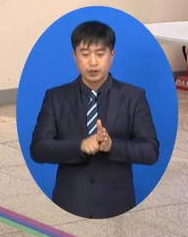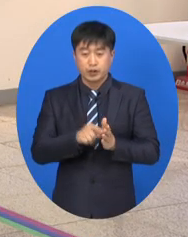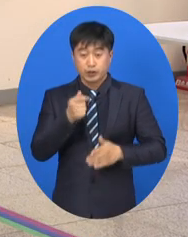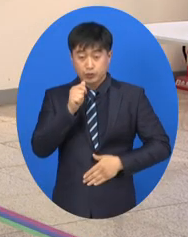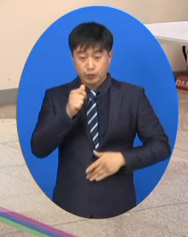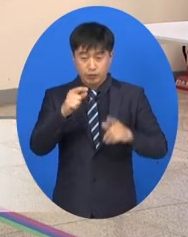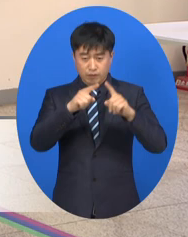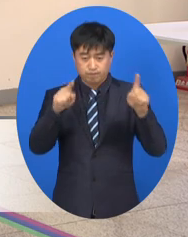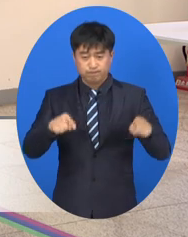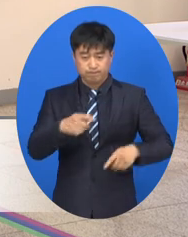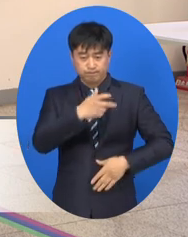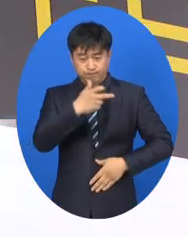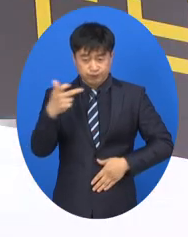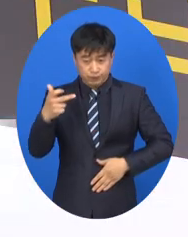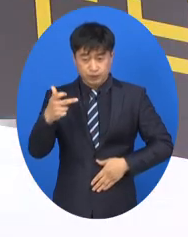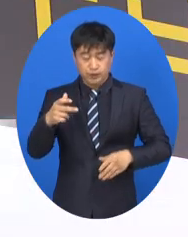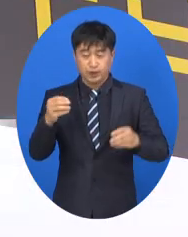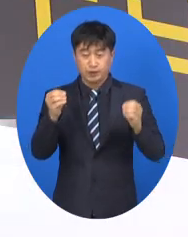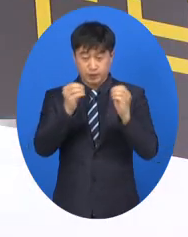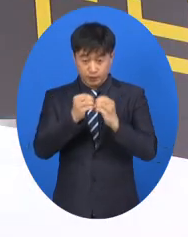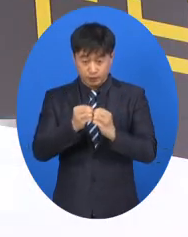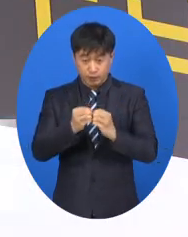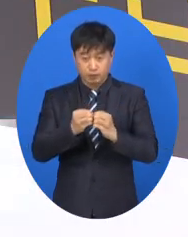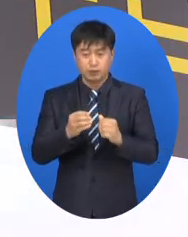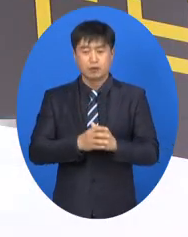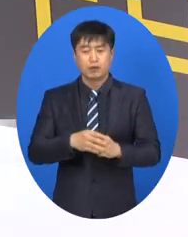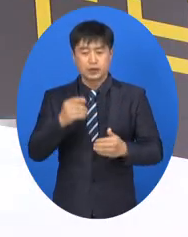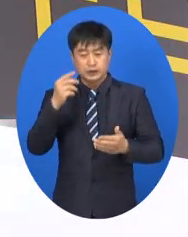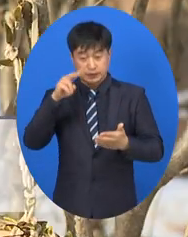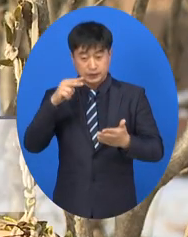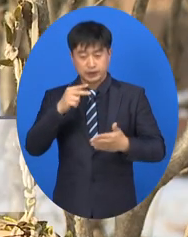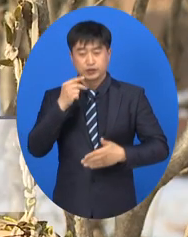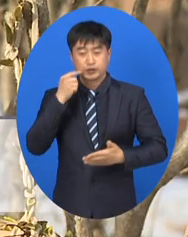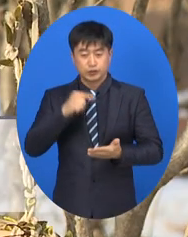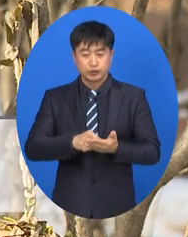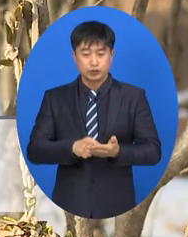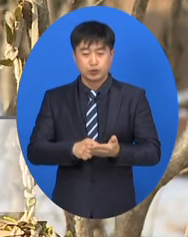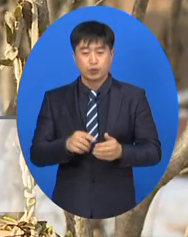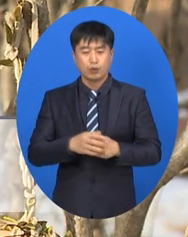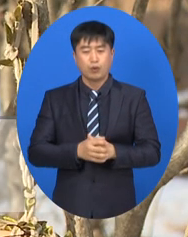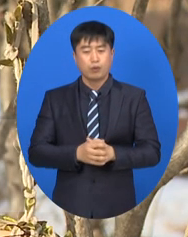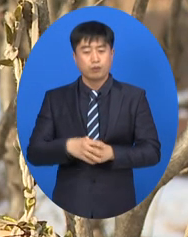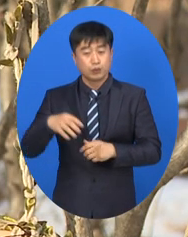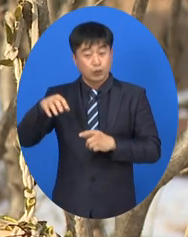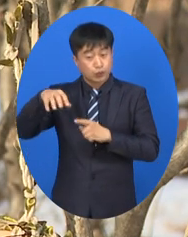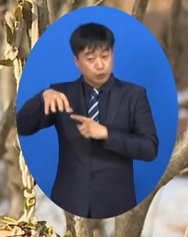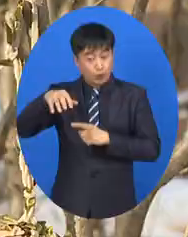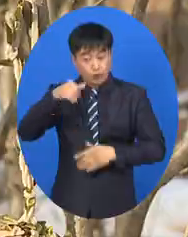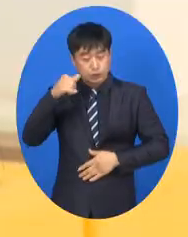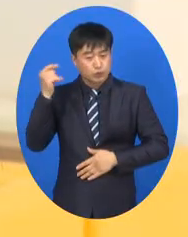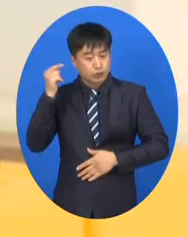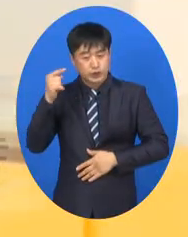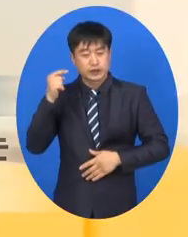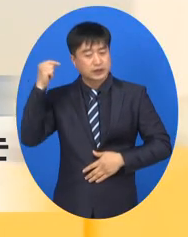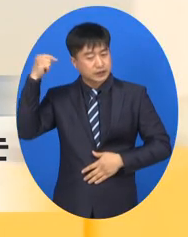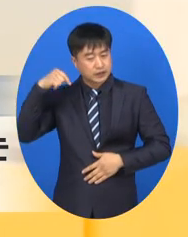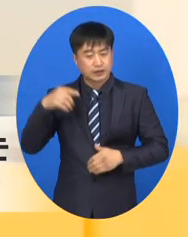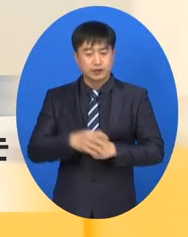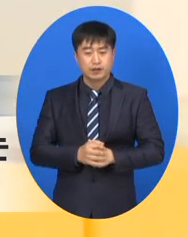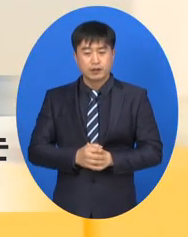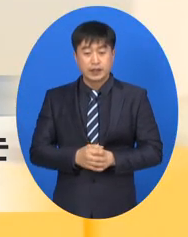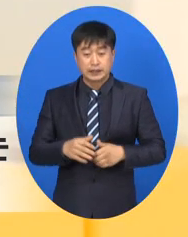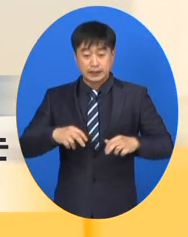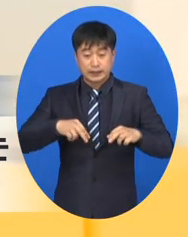안내 표지판 글자를 크게 조정해 가독성을 높이고 야외 산책로엔 풍경을 달아 청각을 자극합니다. 보행